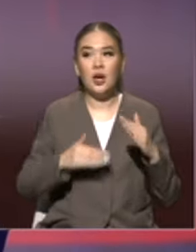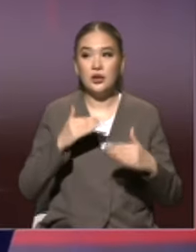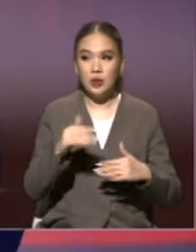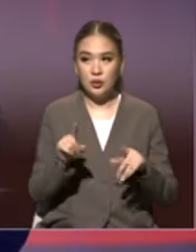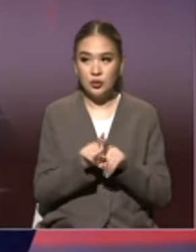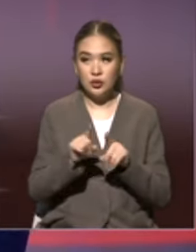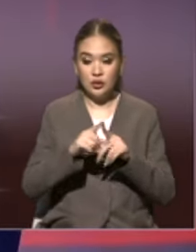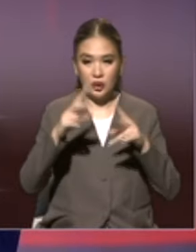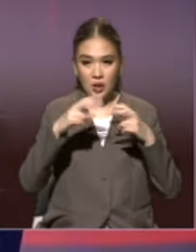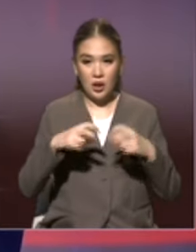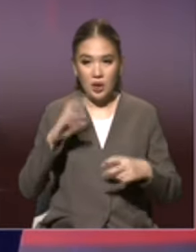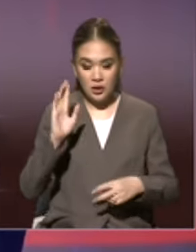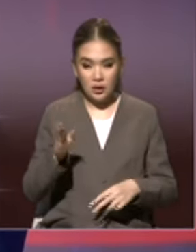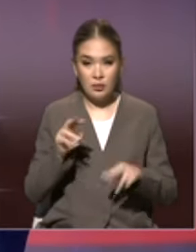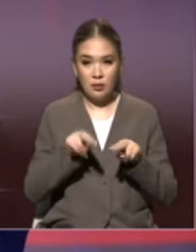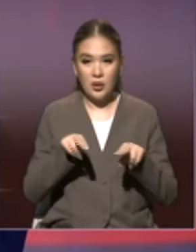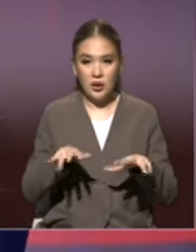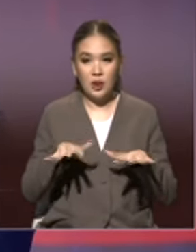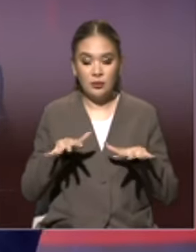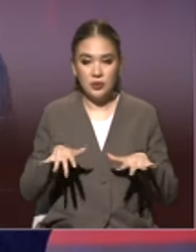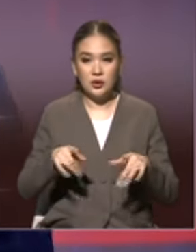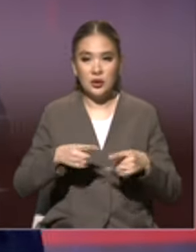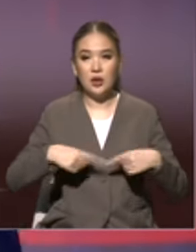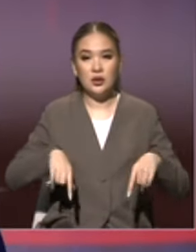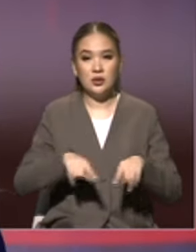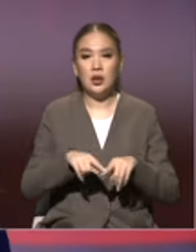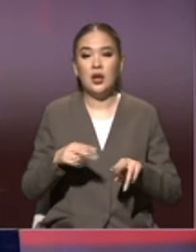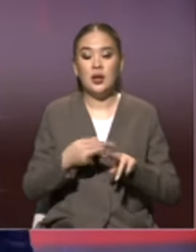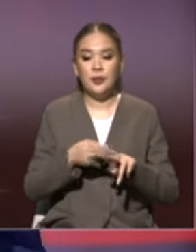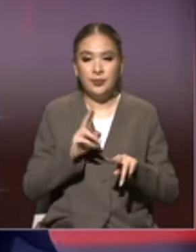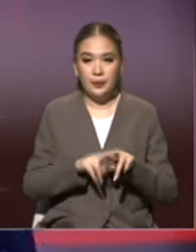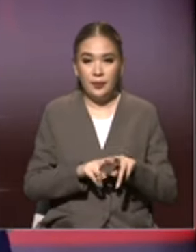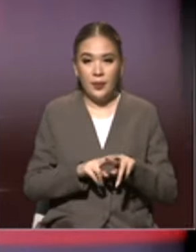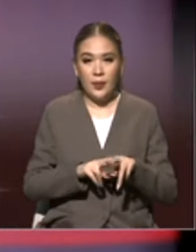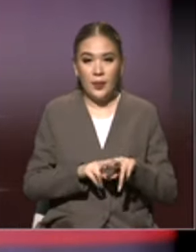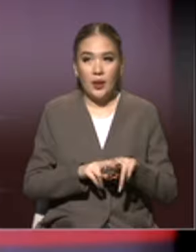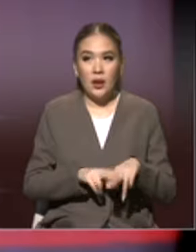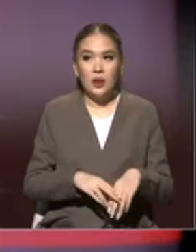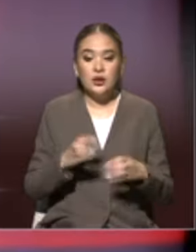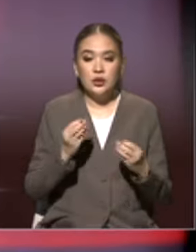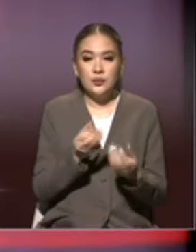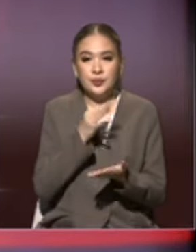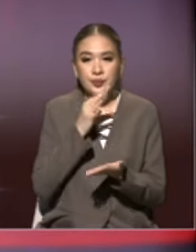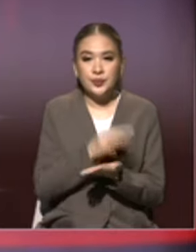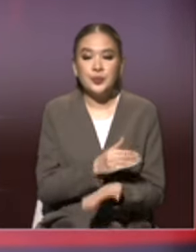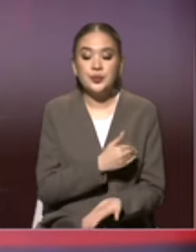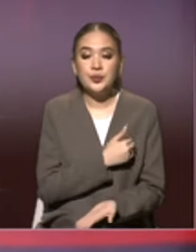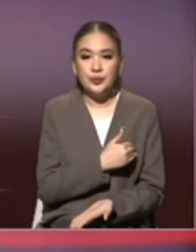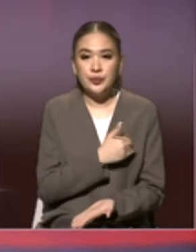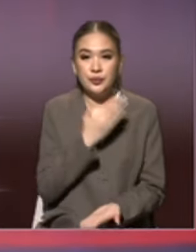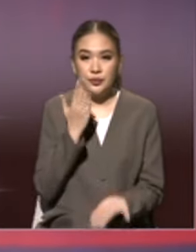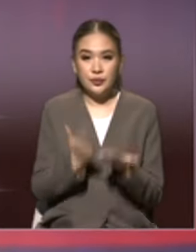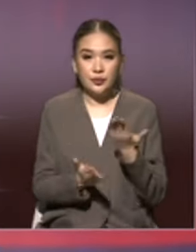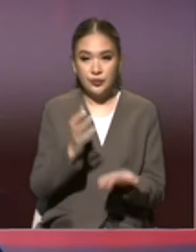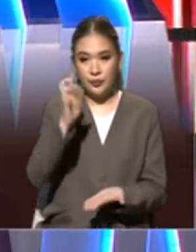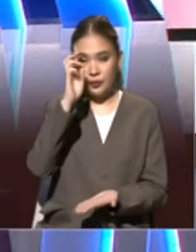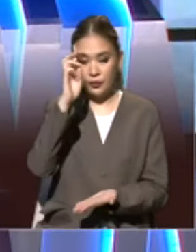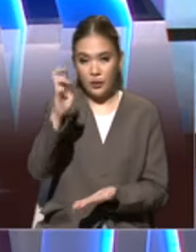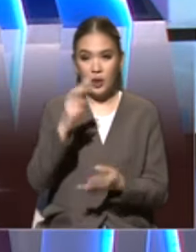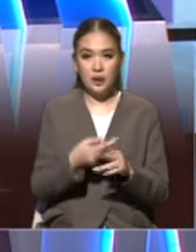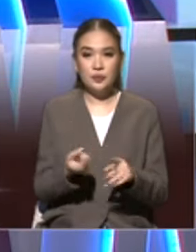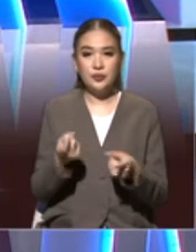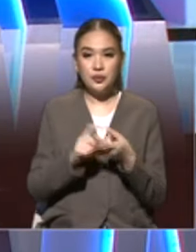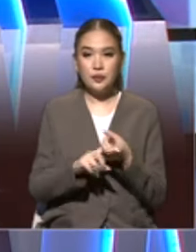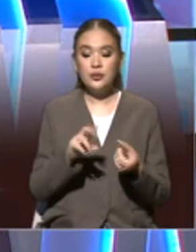қарастырамыз парламенттің қабырғасында. Ол жағына не қылмаз. И жаңасы макесін айтып кетейін. Егерде мемлекеттік үлесі бар